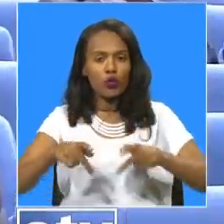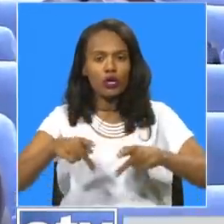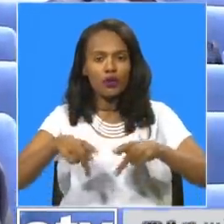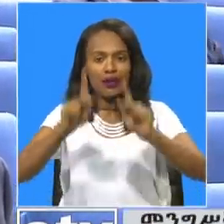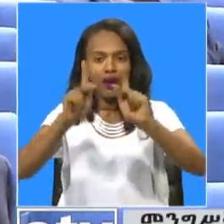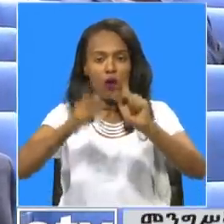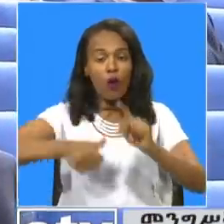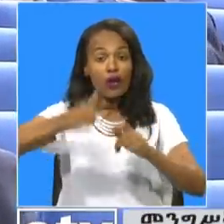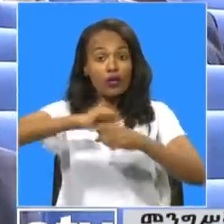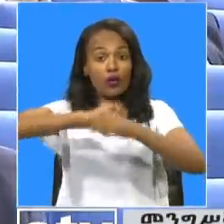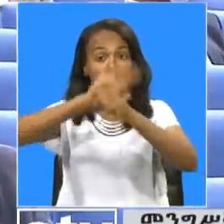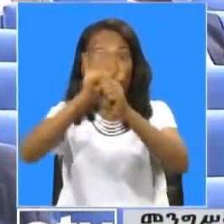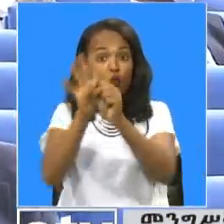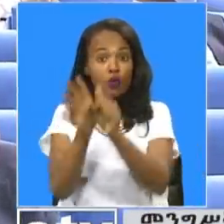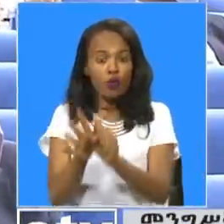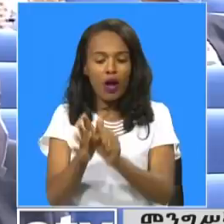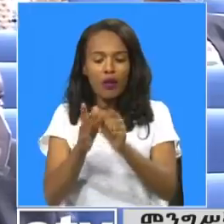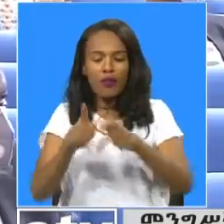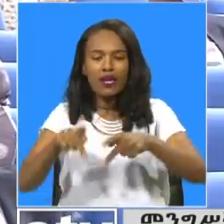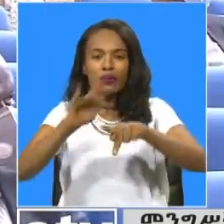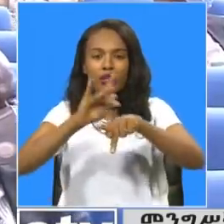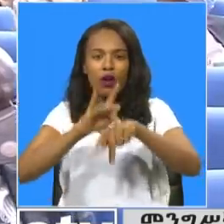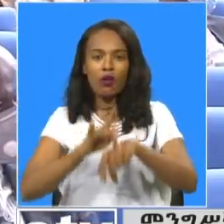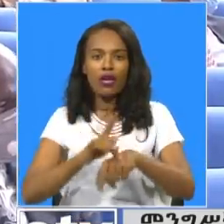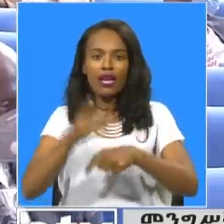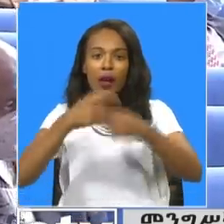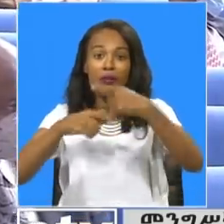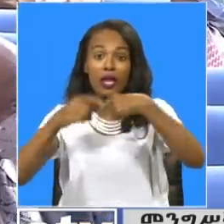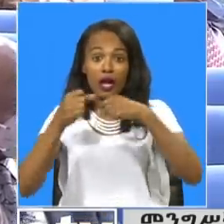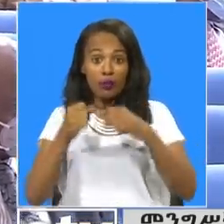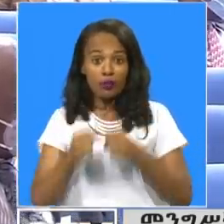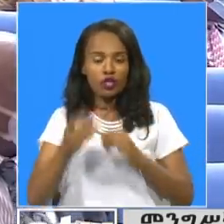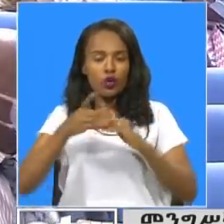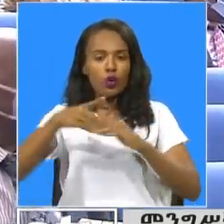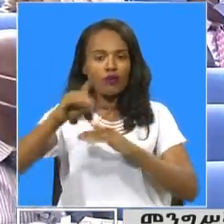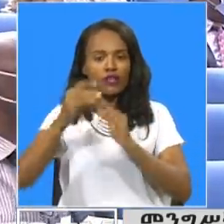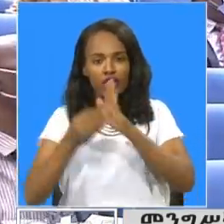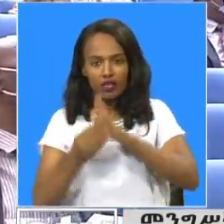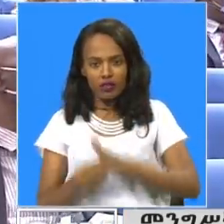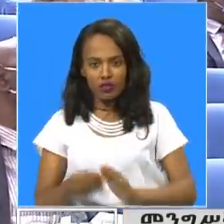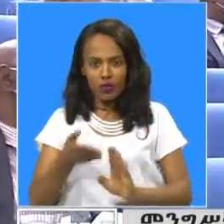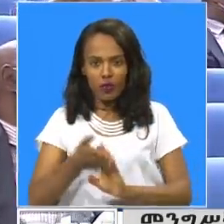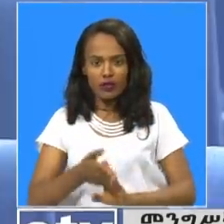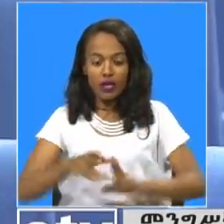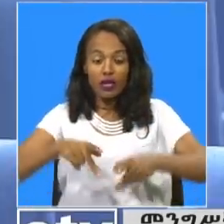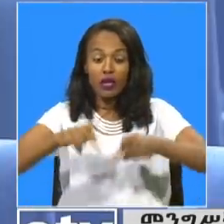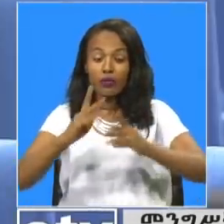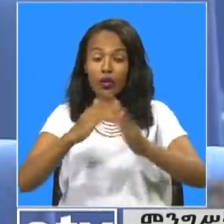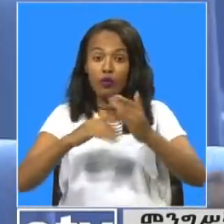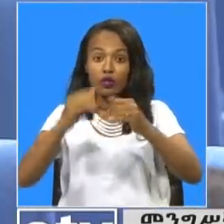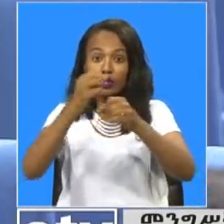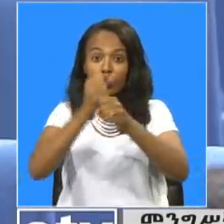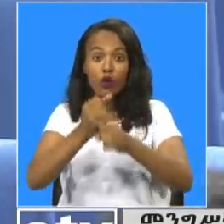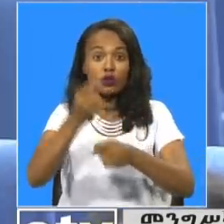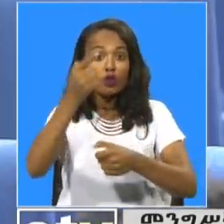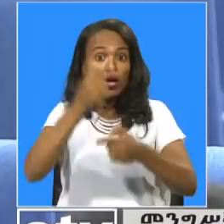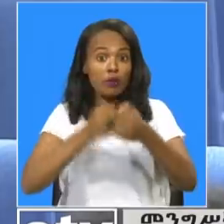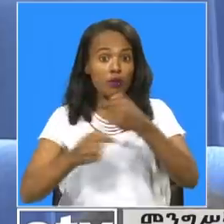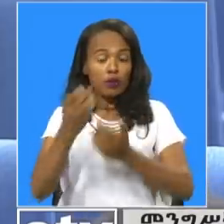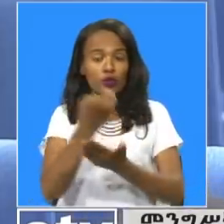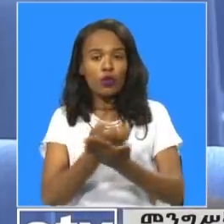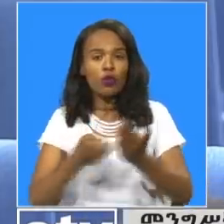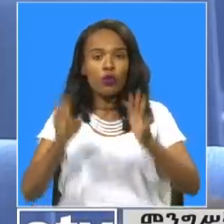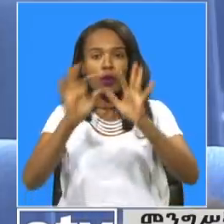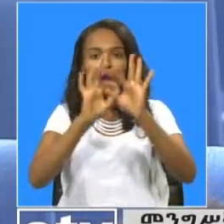ነው። የኮሮና ወረርሽኝ በግብርና ክፍለ ኢኮኖሚ ላይ ሊያሳድረው ከሚችለው ከፍተኛ ተጽዕኖ አንጻር የግብርናውን ችግር ይዟቸው የሚመጡ